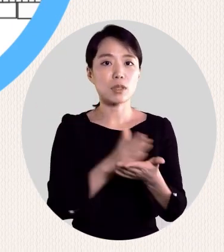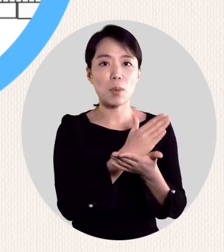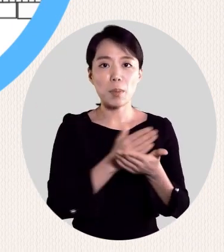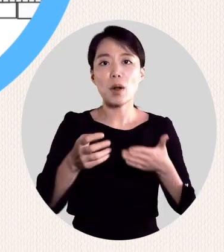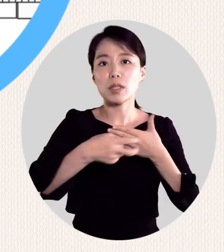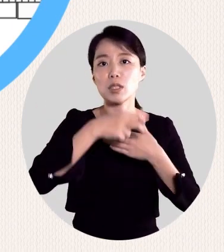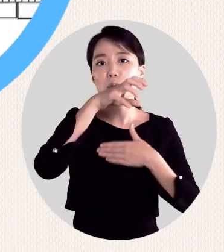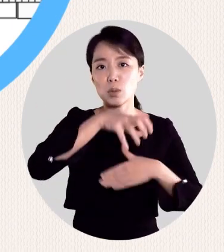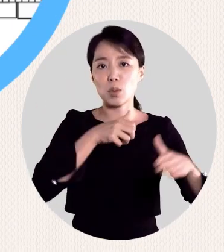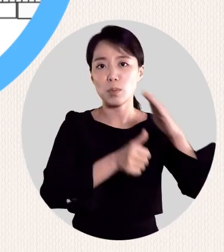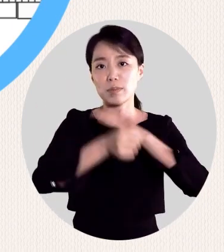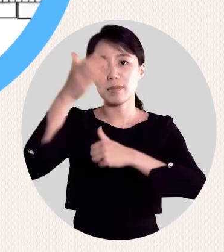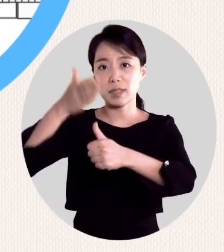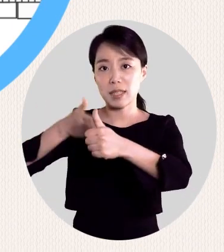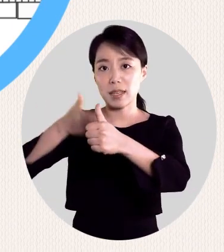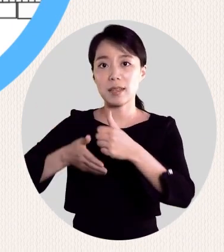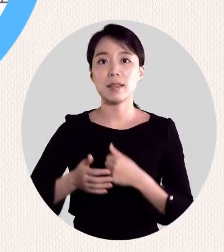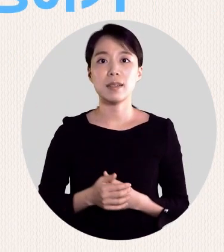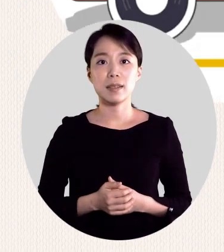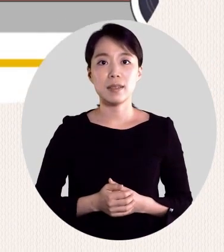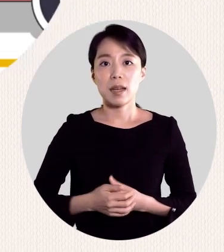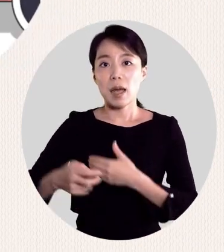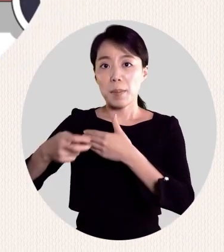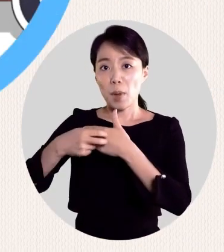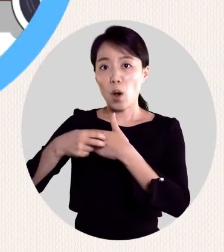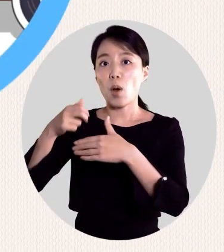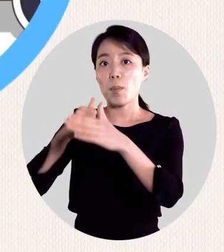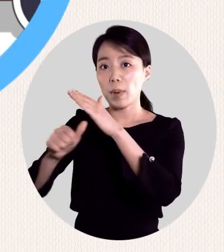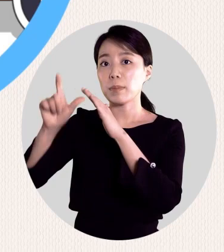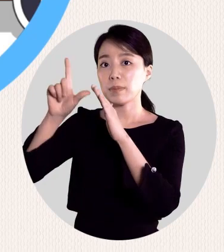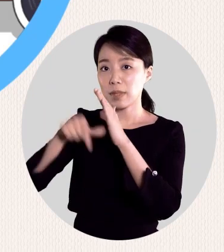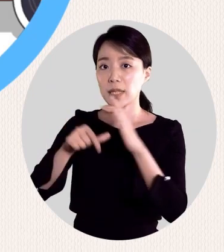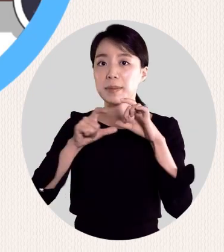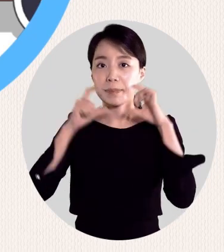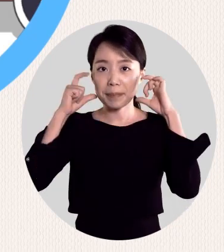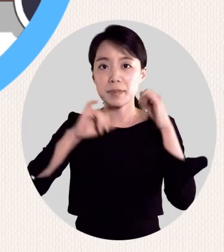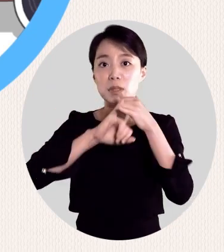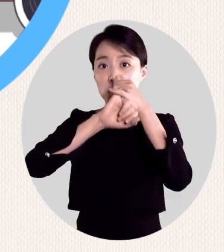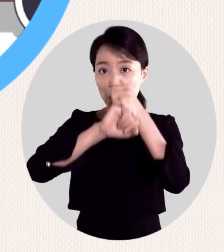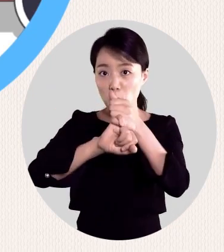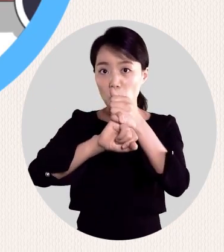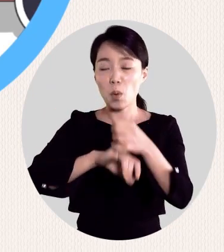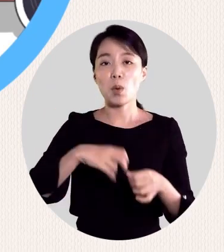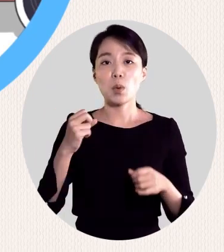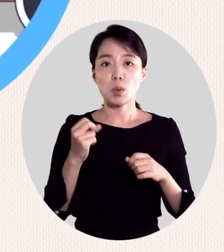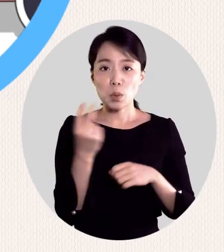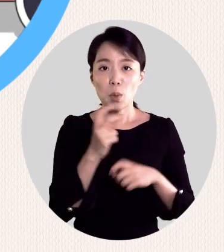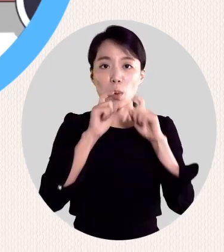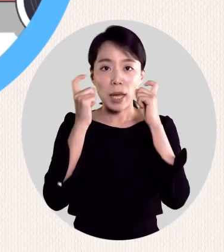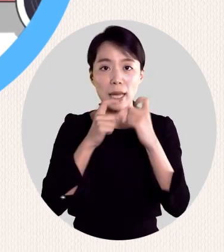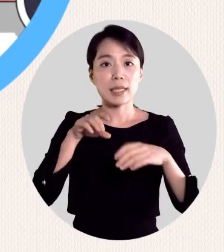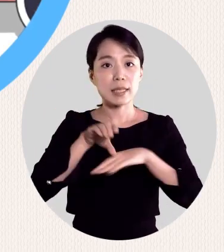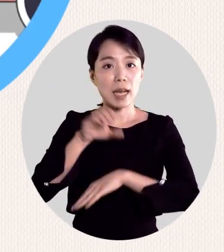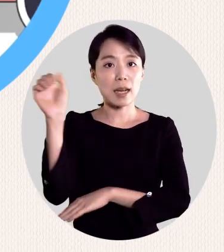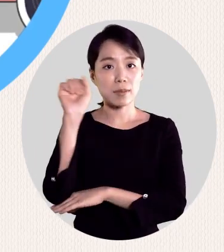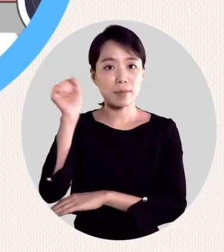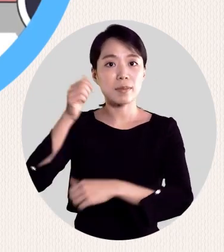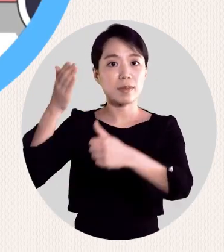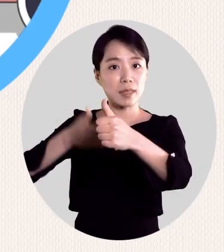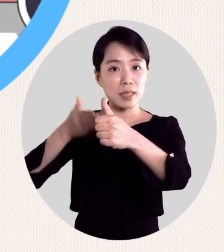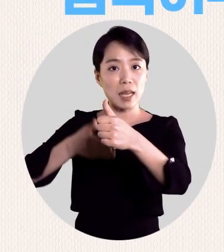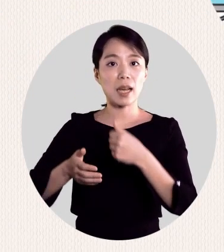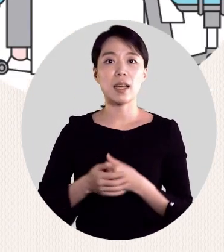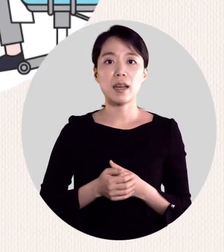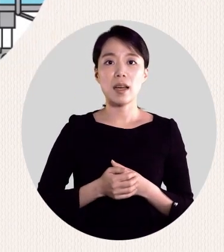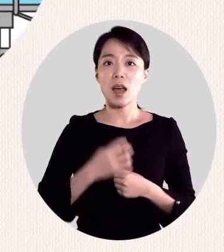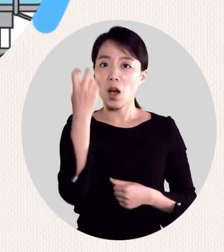후 선별진료소로 방문해주세요. 의료기관에 방문할 때에는 마스크를 착용하고 자차를